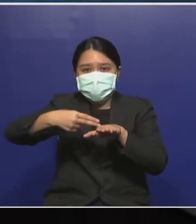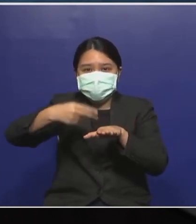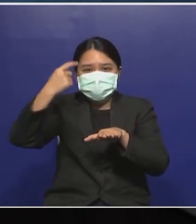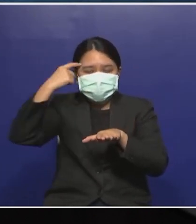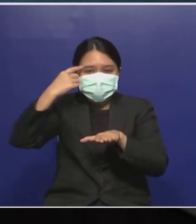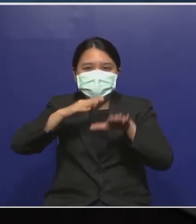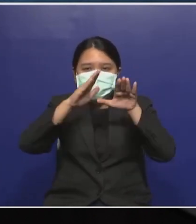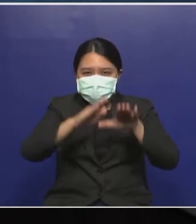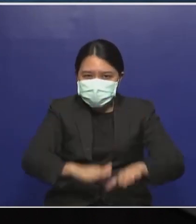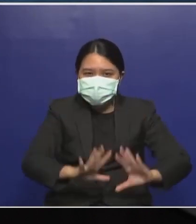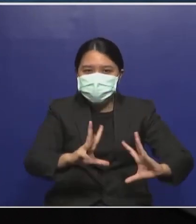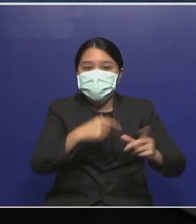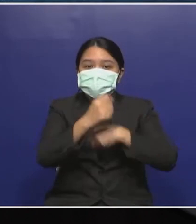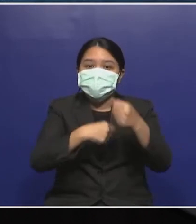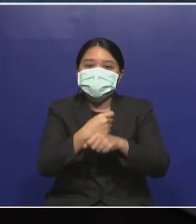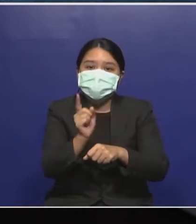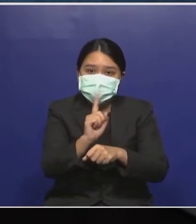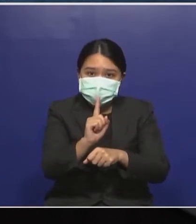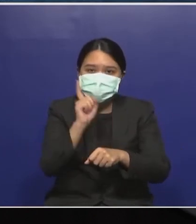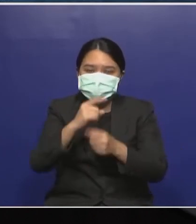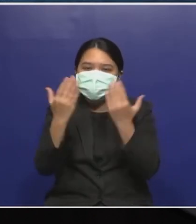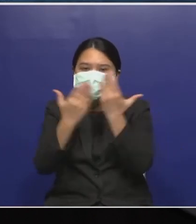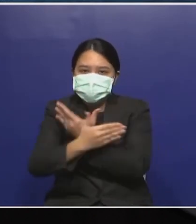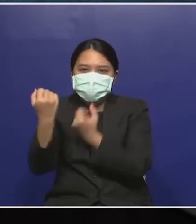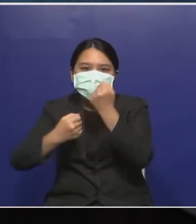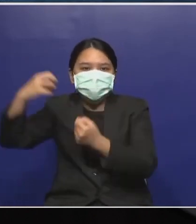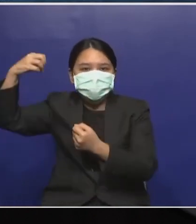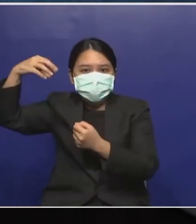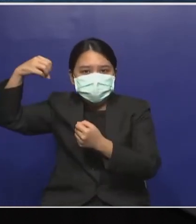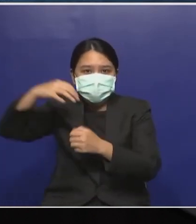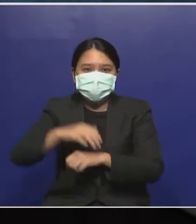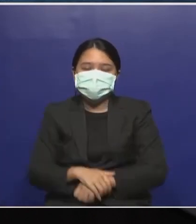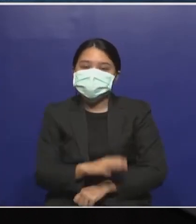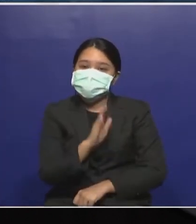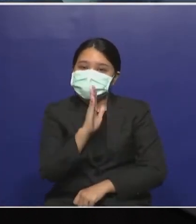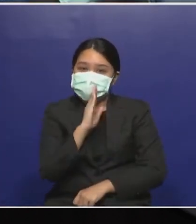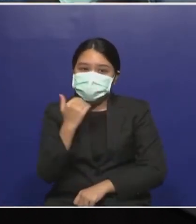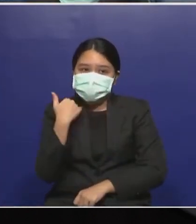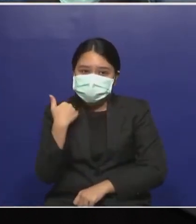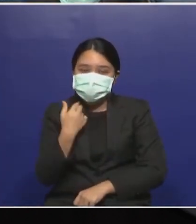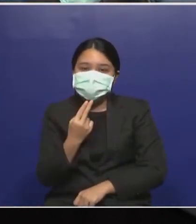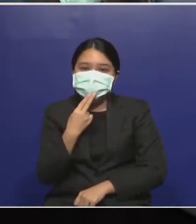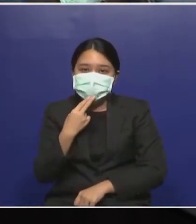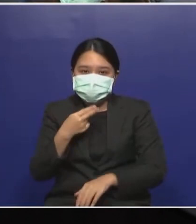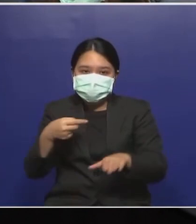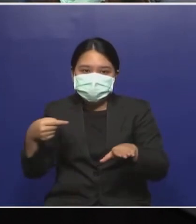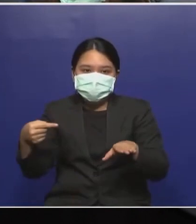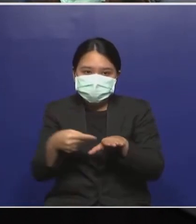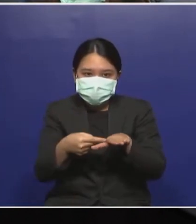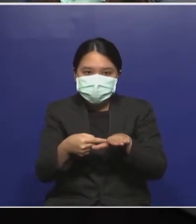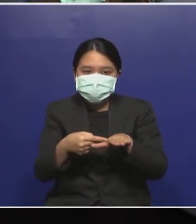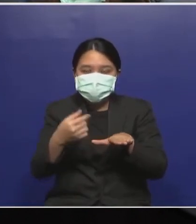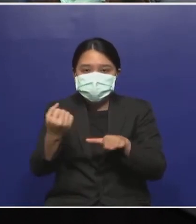ไยในปไหนปีสไลดครับถ้ามจดช์ไมากขึ้นก็จะเกิดการจ้างแงงาน